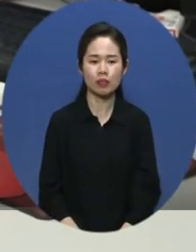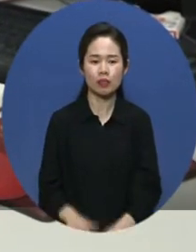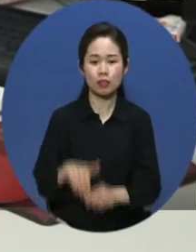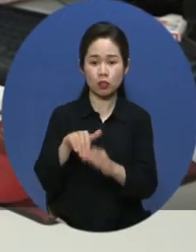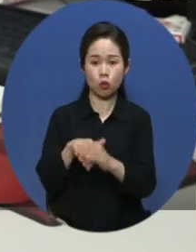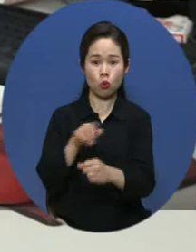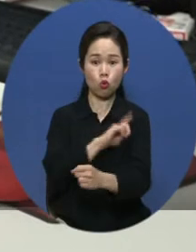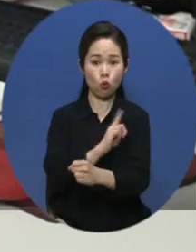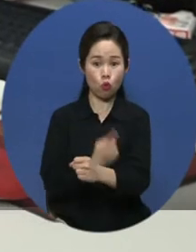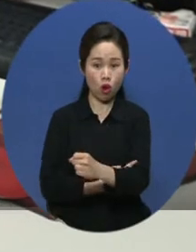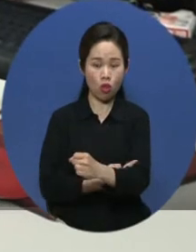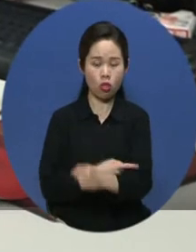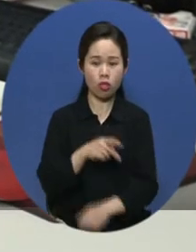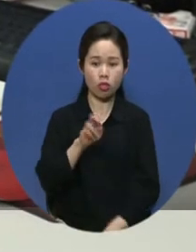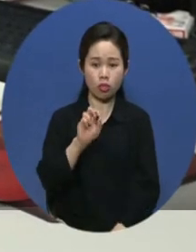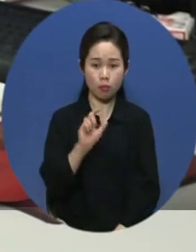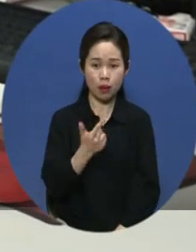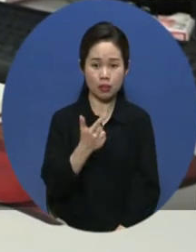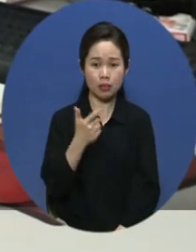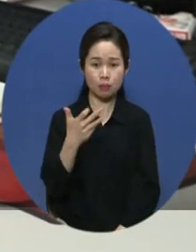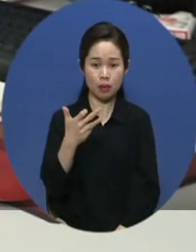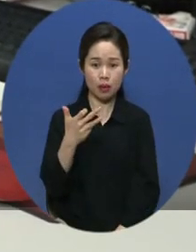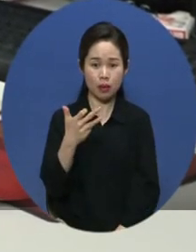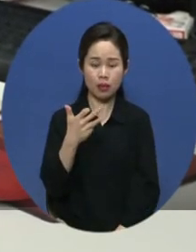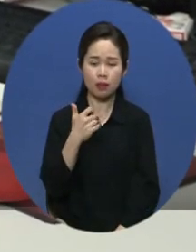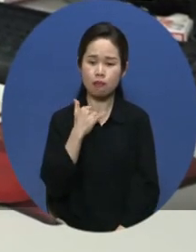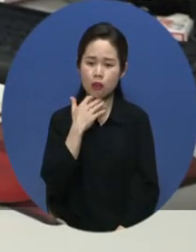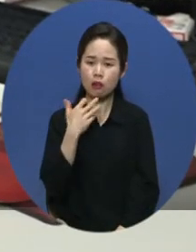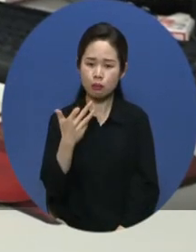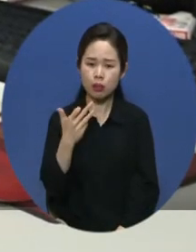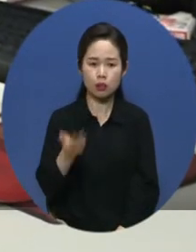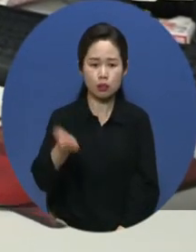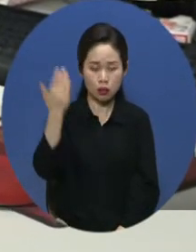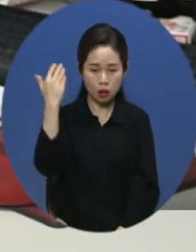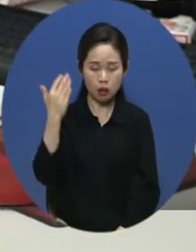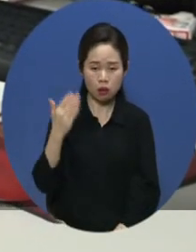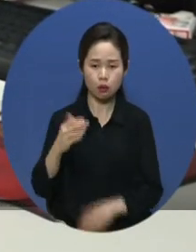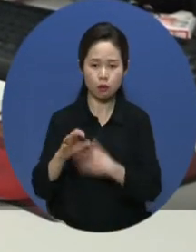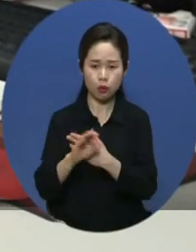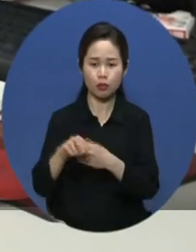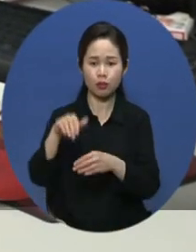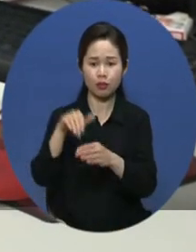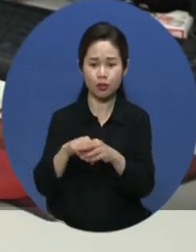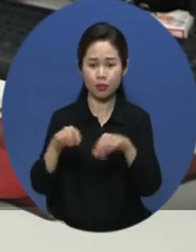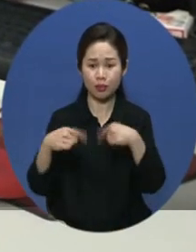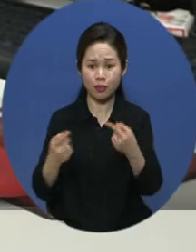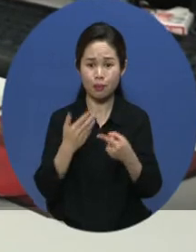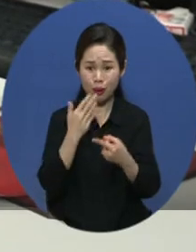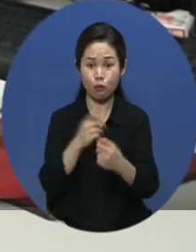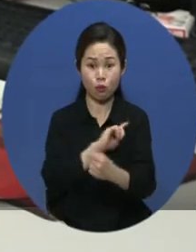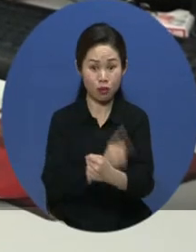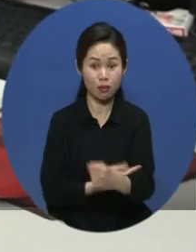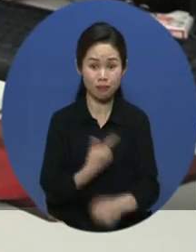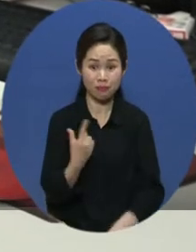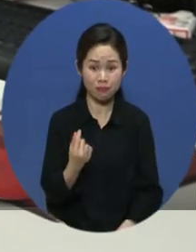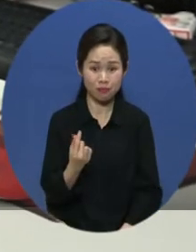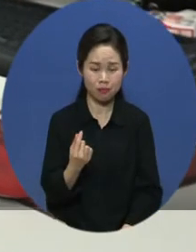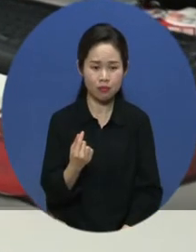선거권은 만 18세 이상 우리나라 사람이면 모두 선거를 할 수 있는 권리인데